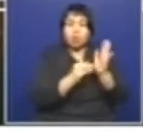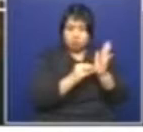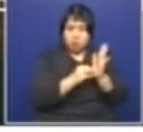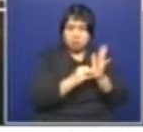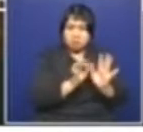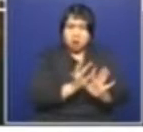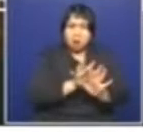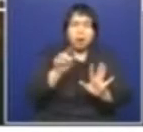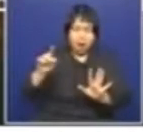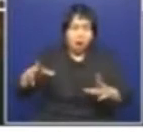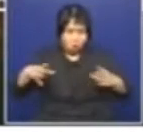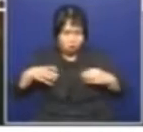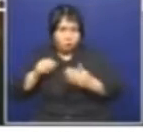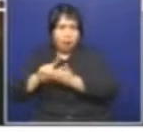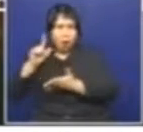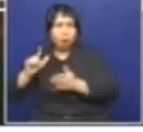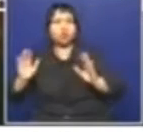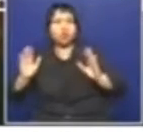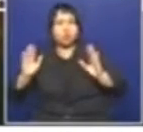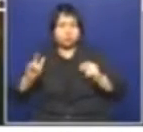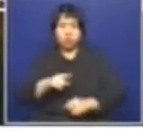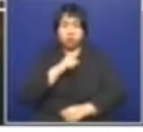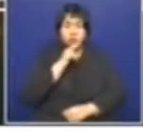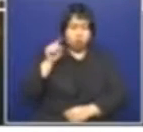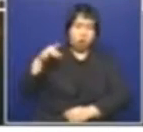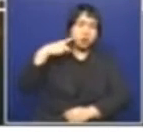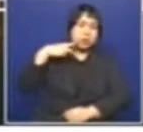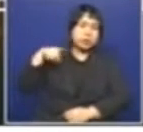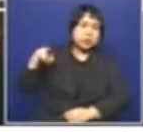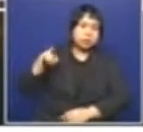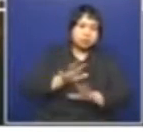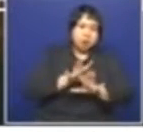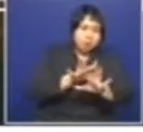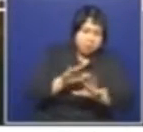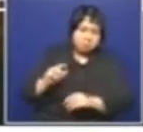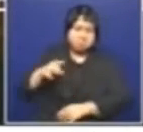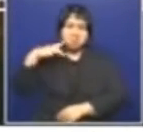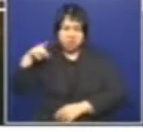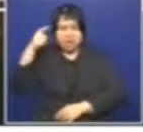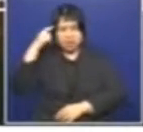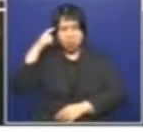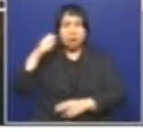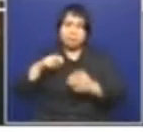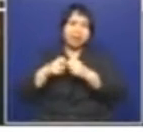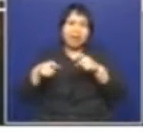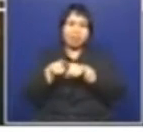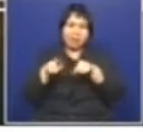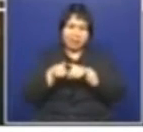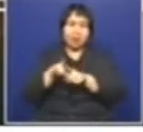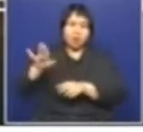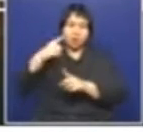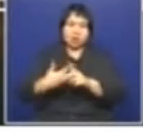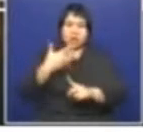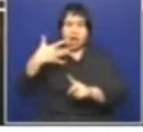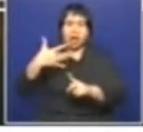จบถ้าท่านนายกชวลิตดื้อวันนั้นผมว่าจบไม่ต่างจากพฤษภาธมิน14ตุล